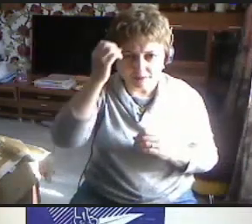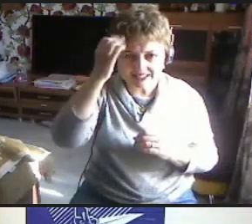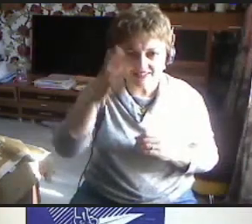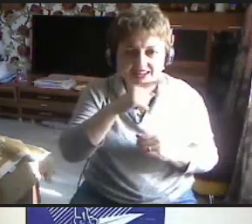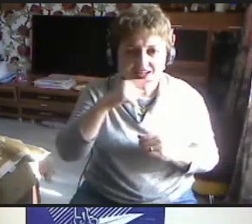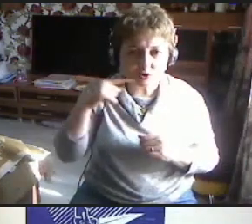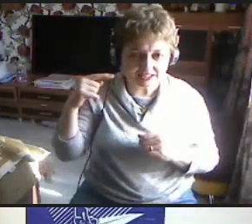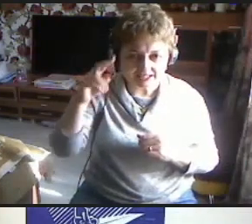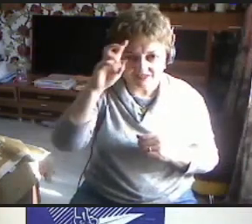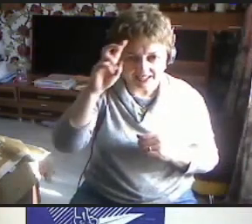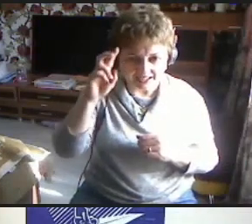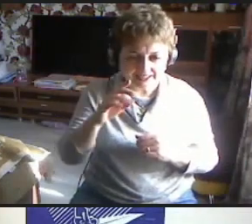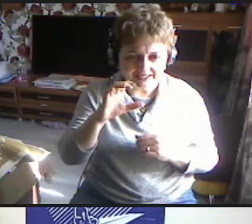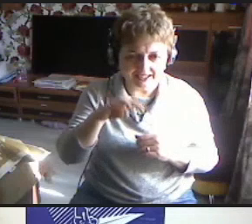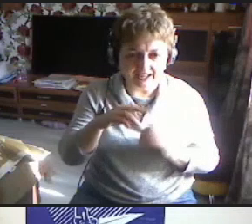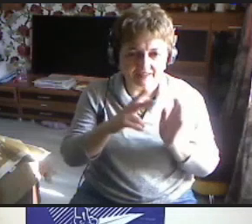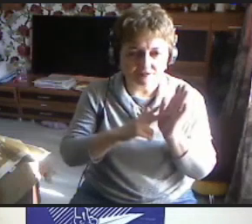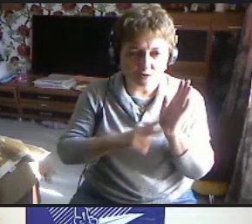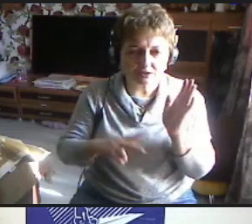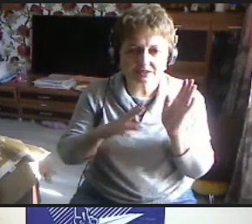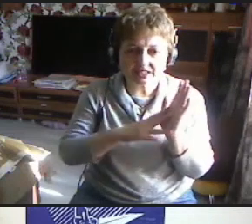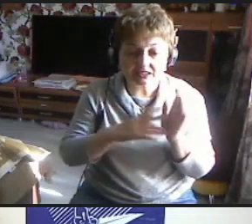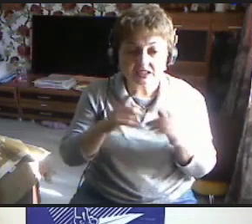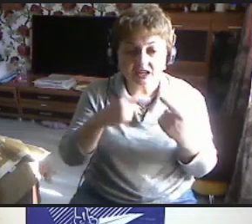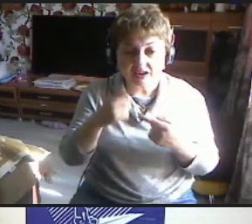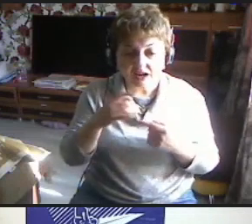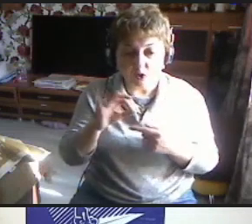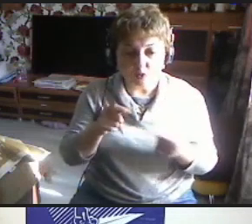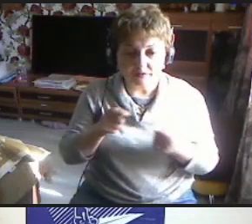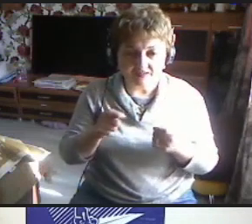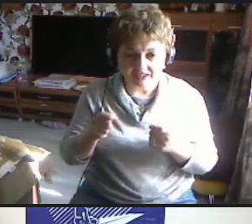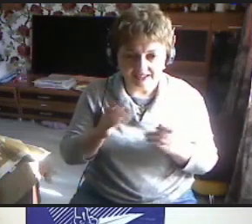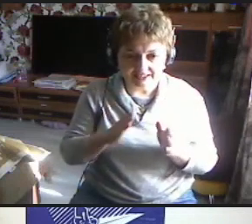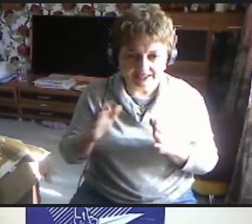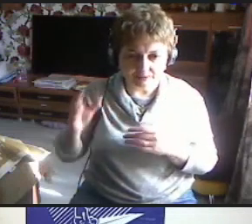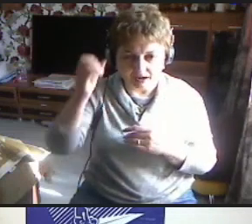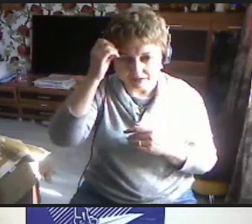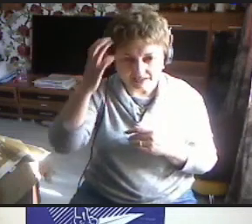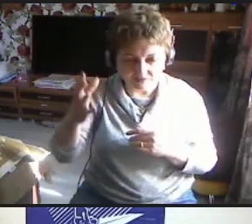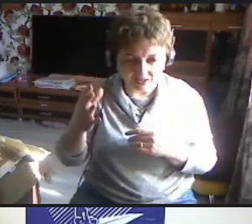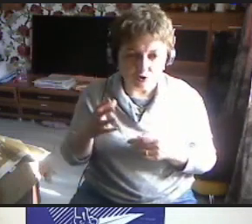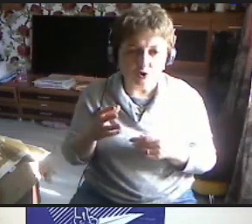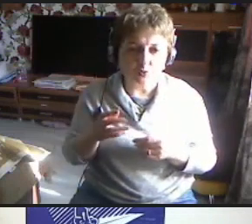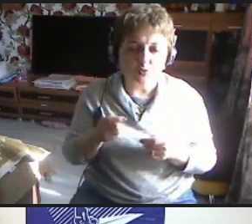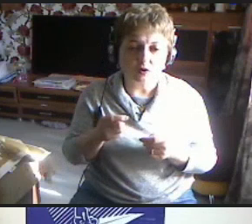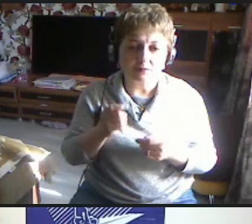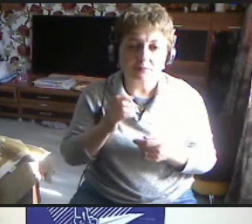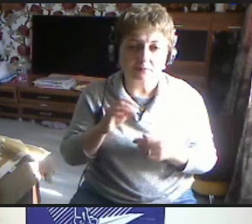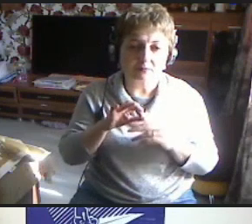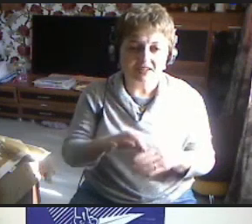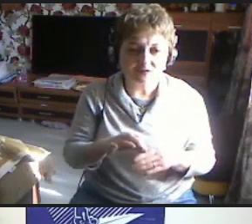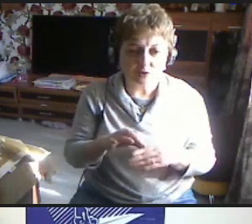статья 89, говоря об управлении системой образования, приводит